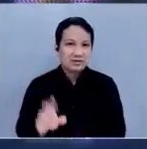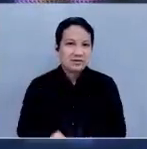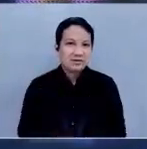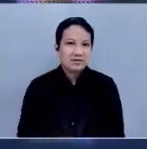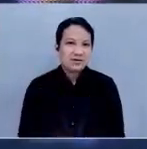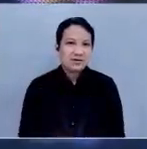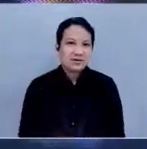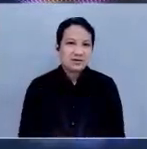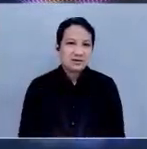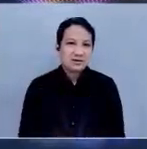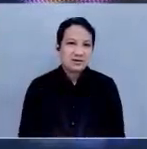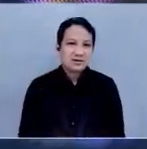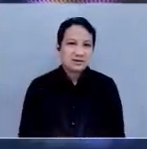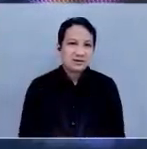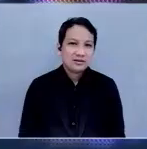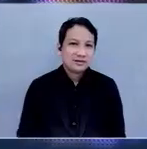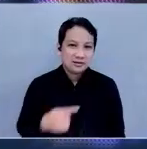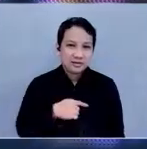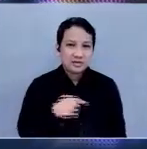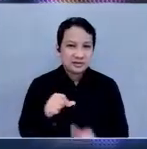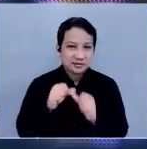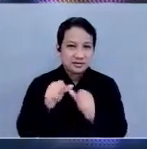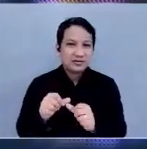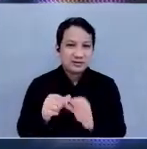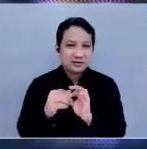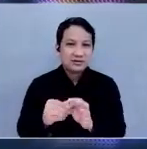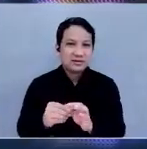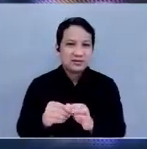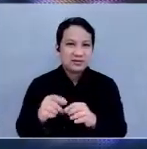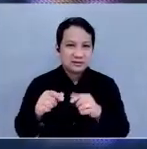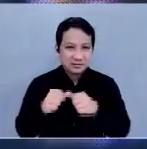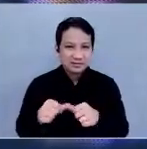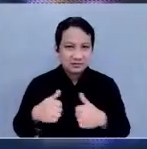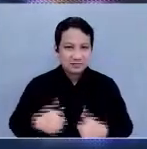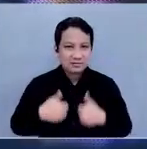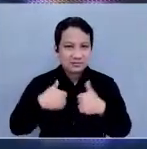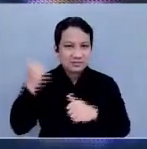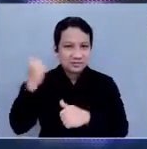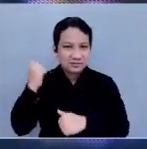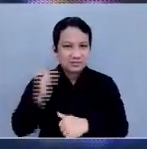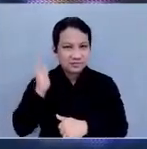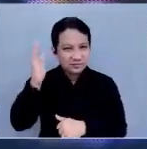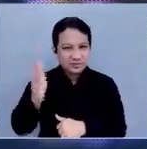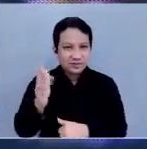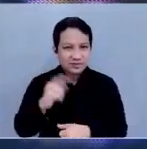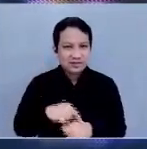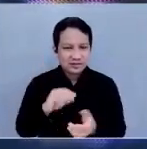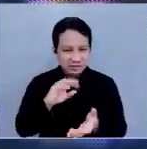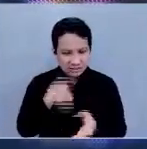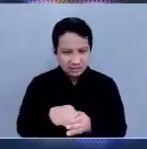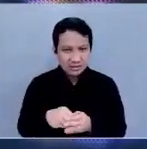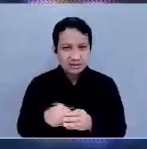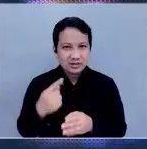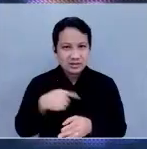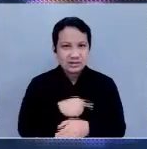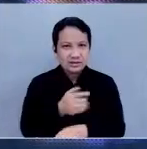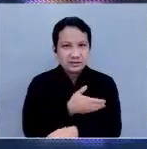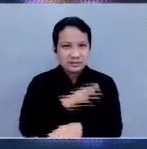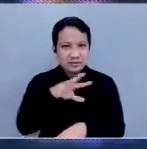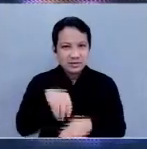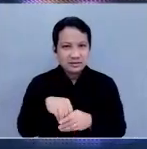sila to continue living, continue hoping for the future. So yun yung nilalaman ng marami sa mga kanta rin.